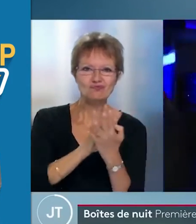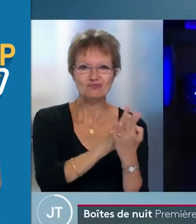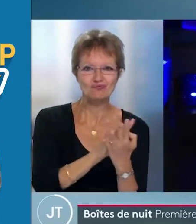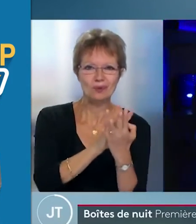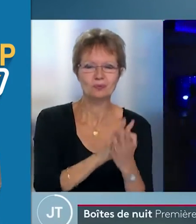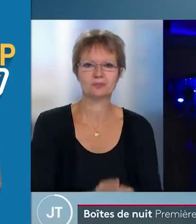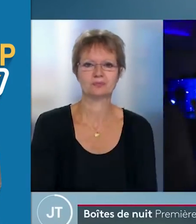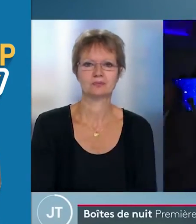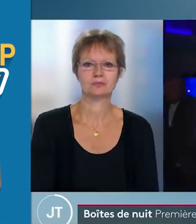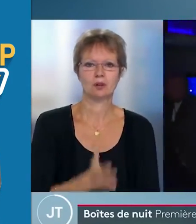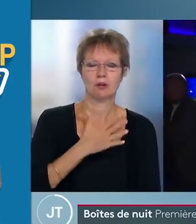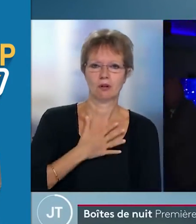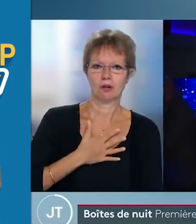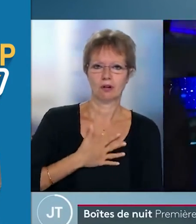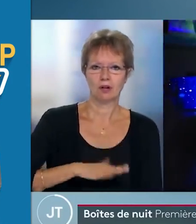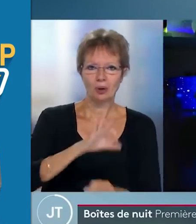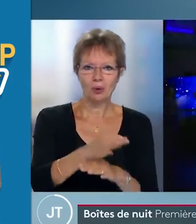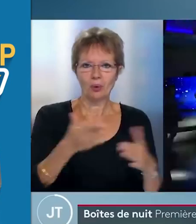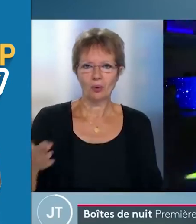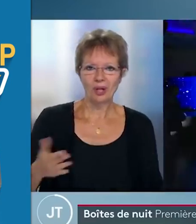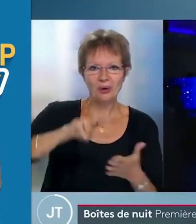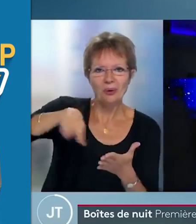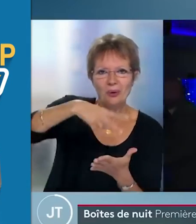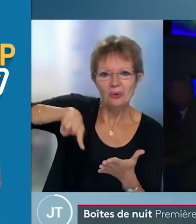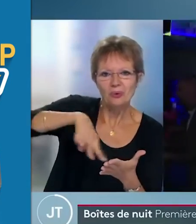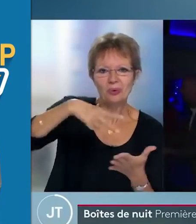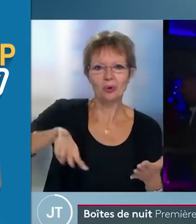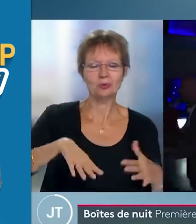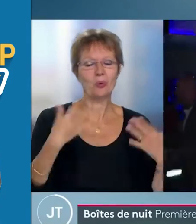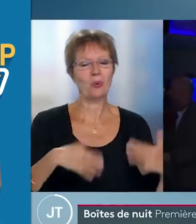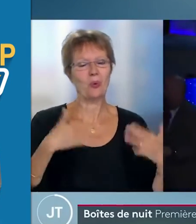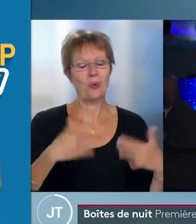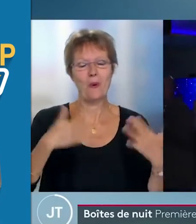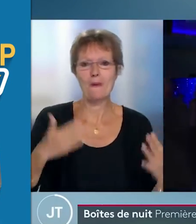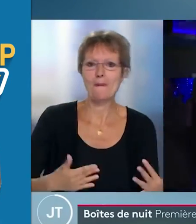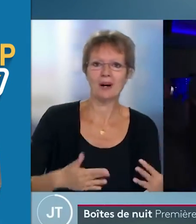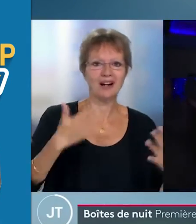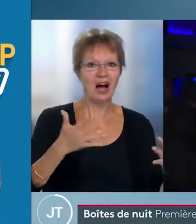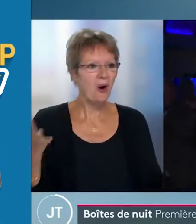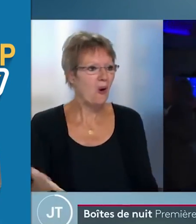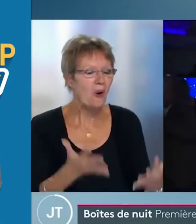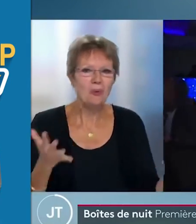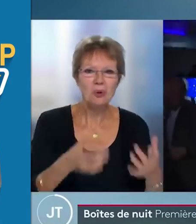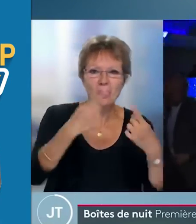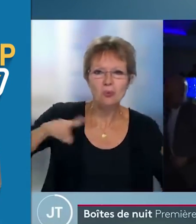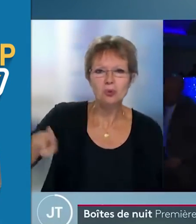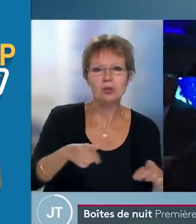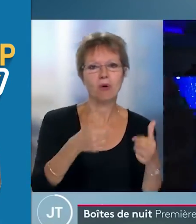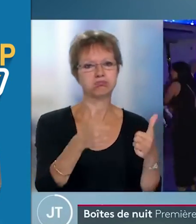rentrer. Ça fait du bien, ça fait du bien. On danse, ça faisait longtemps. Et puis tout, l'ambiance, la musique et tout, ça a